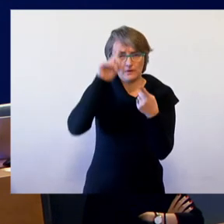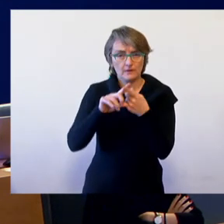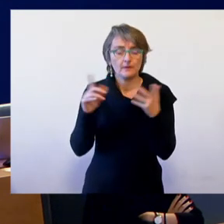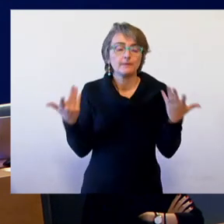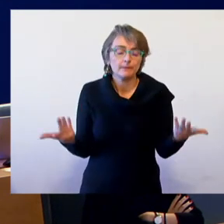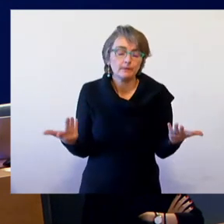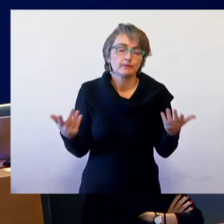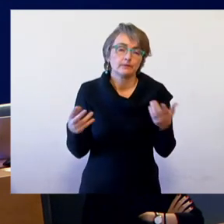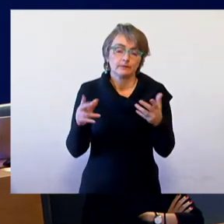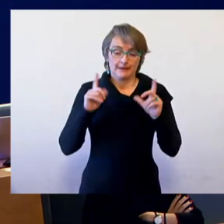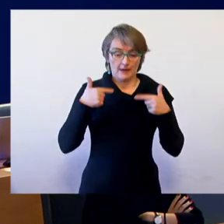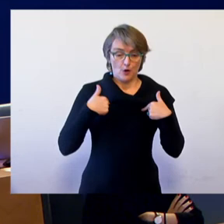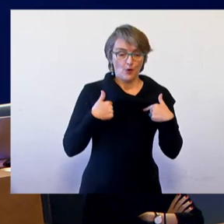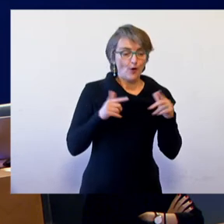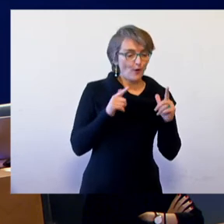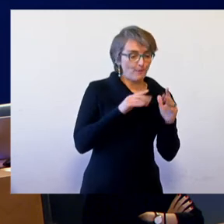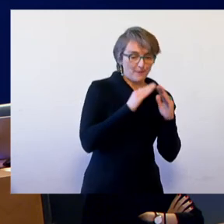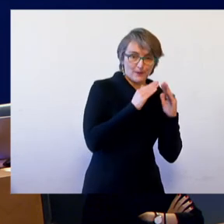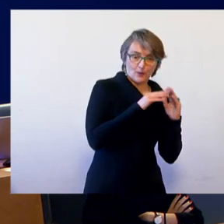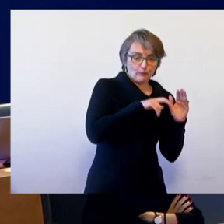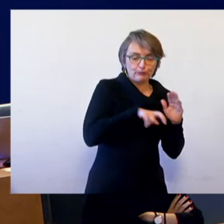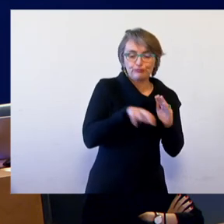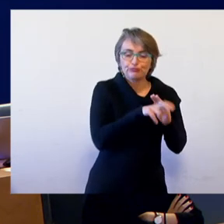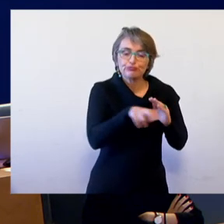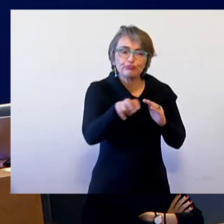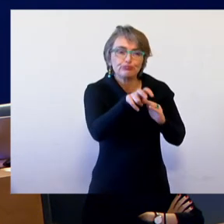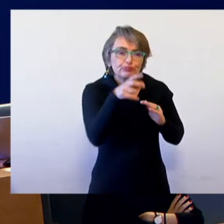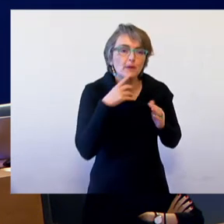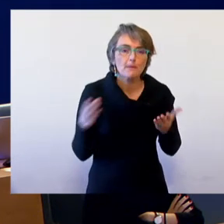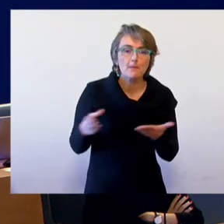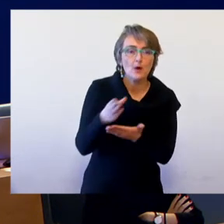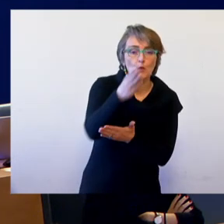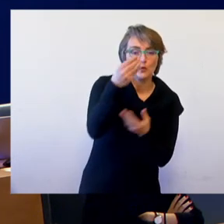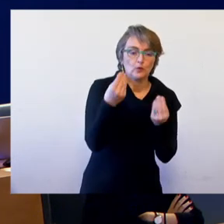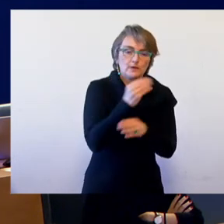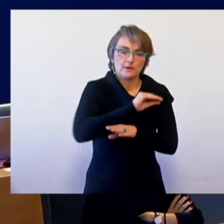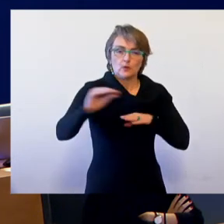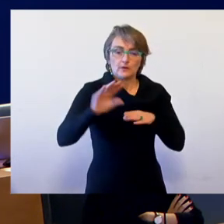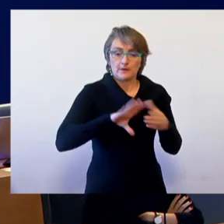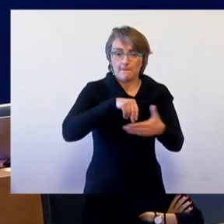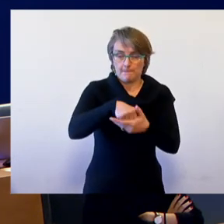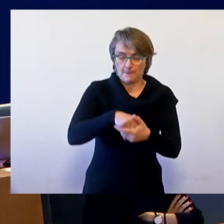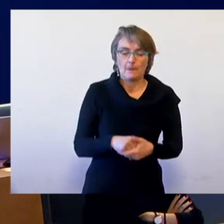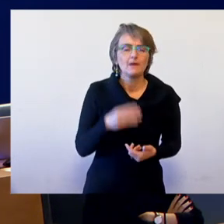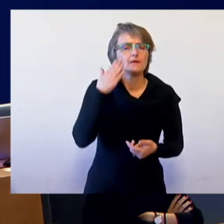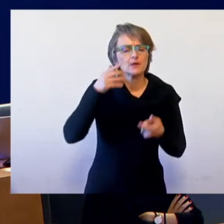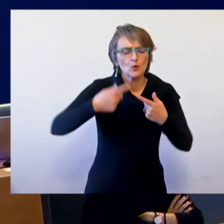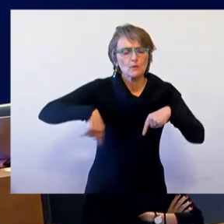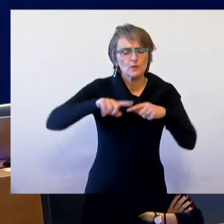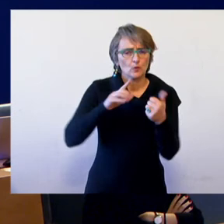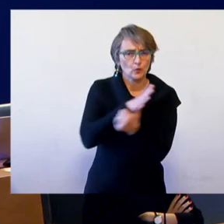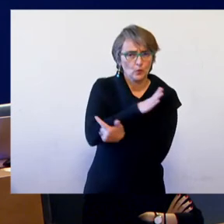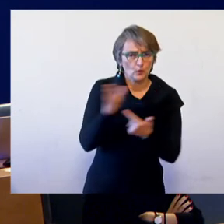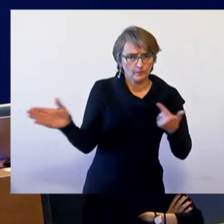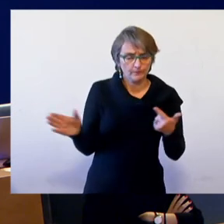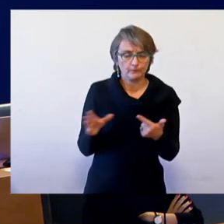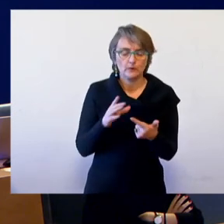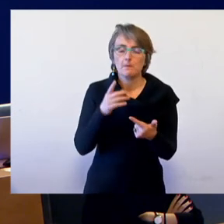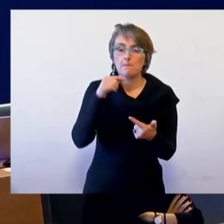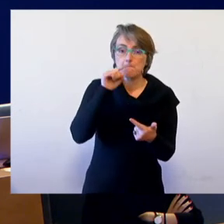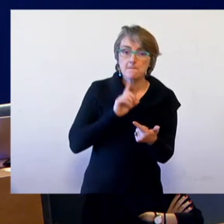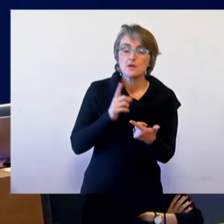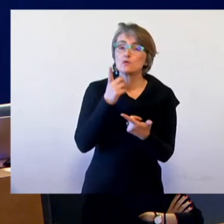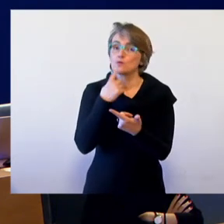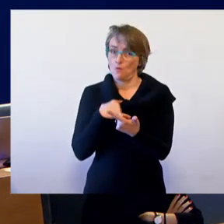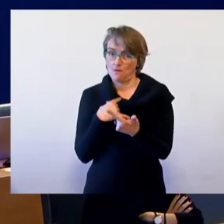du parcours de l'écolier. Le fonctionnement à ce jour comprend 2 commissions, au mois de mai et au mois de juin, pour examiner les demandes